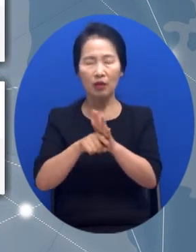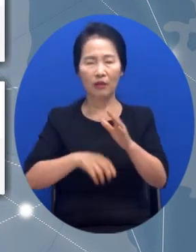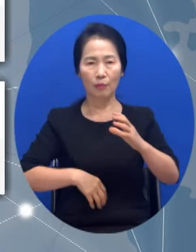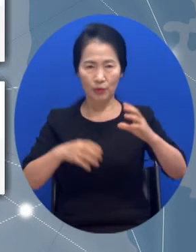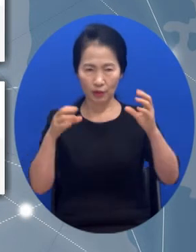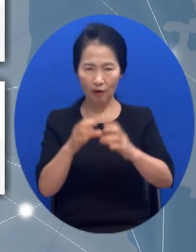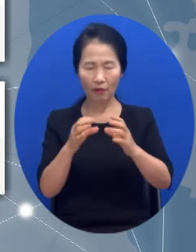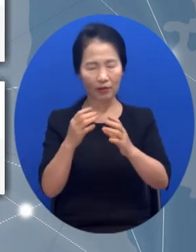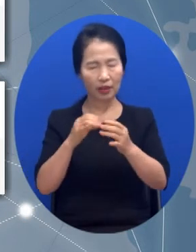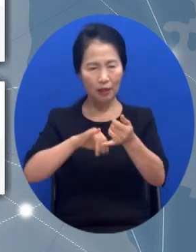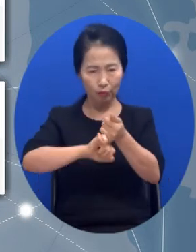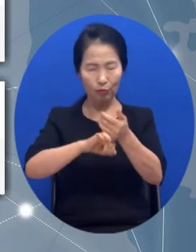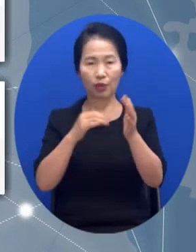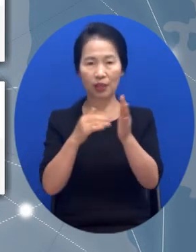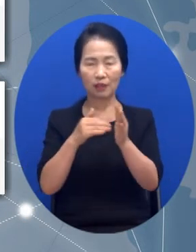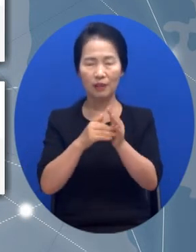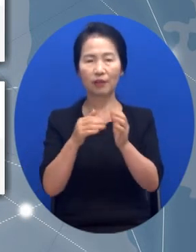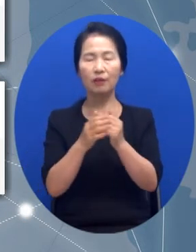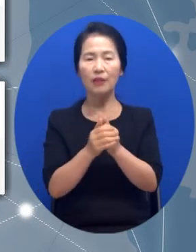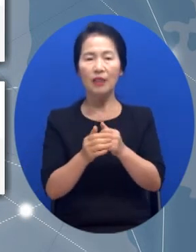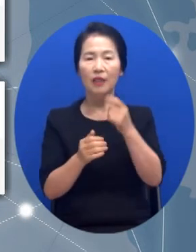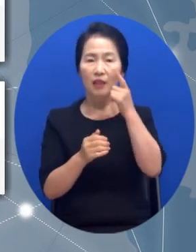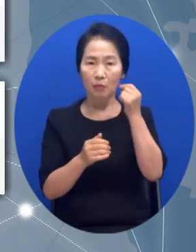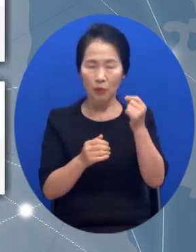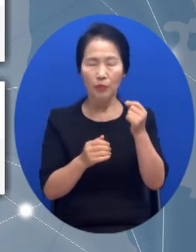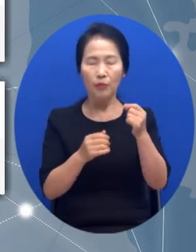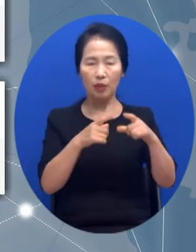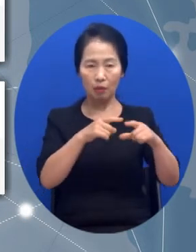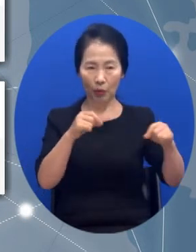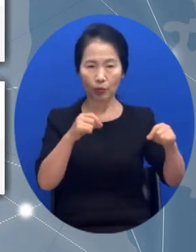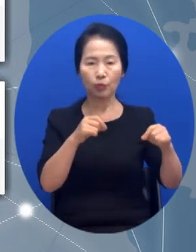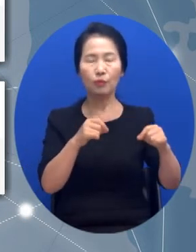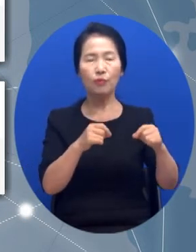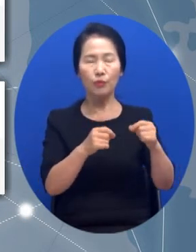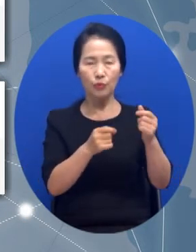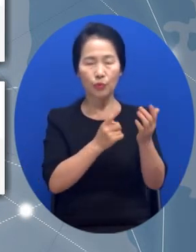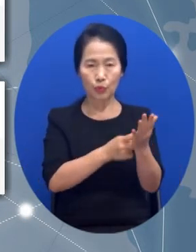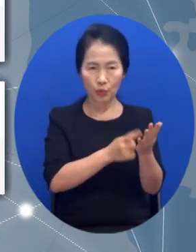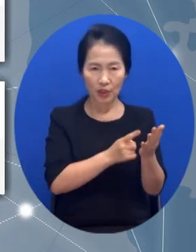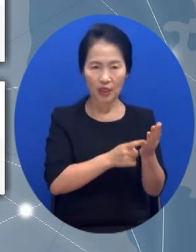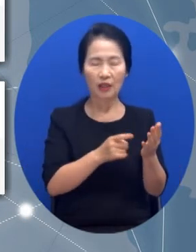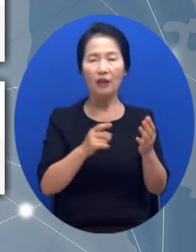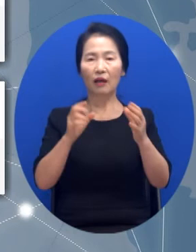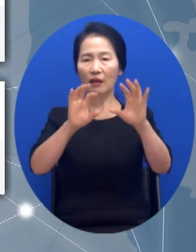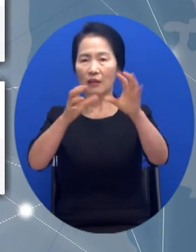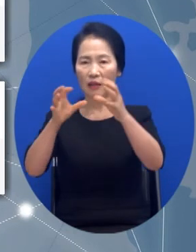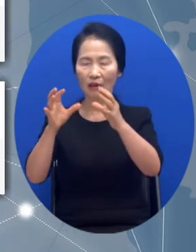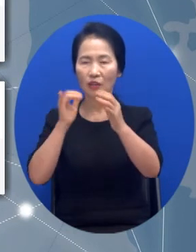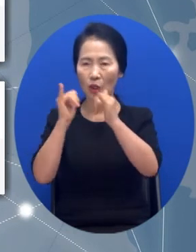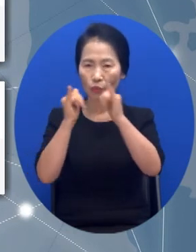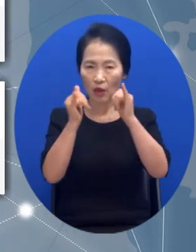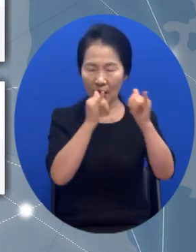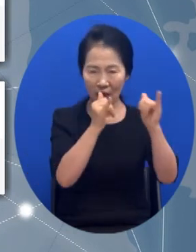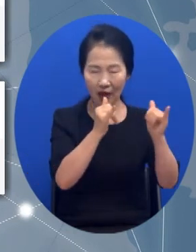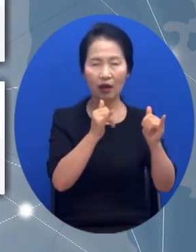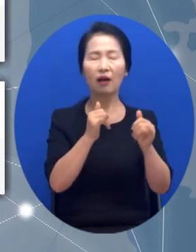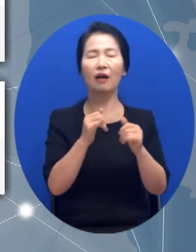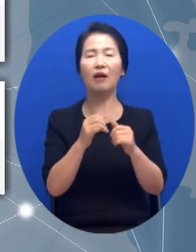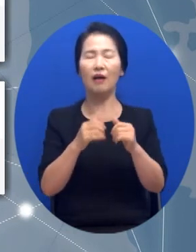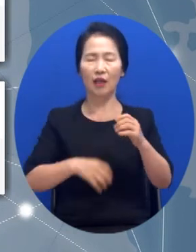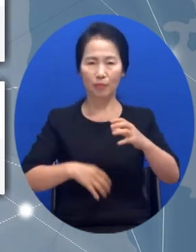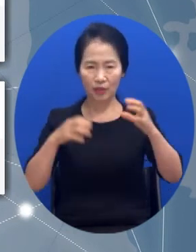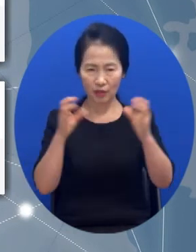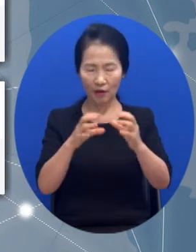약속했는데요. 스가 총리는 매우 보람을 느낀다며 각국 정상과의 전화회담을 통한 협력을 심화해 나가고